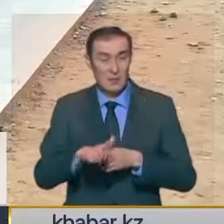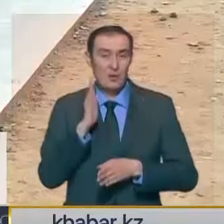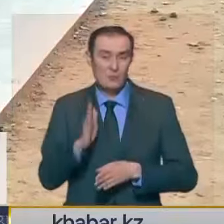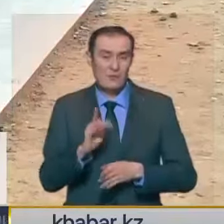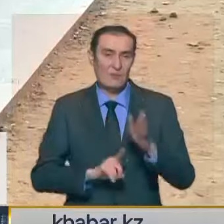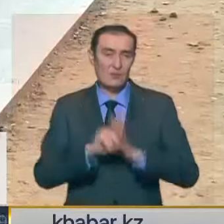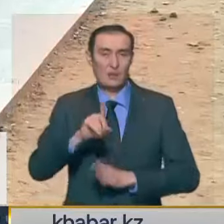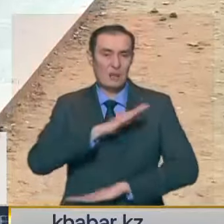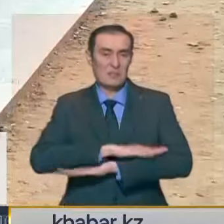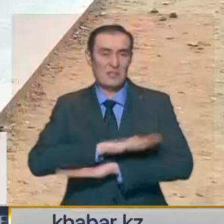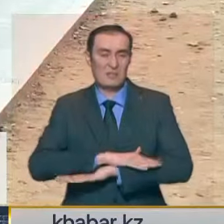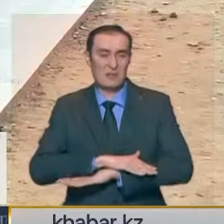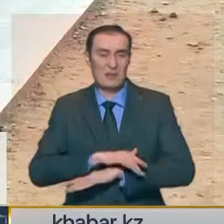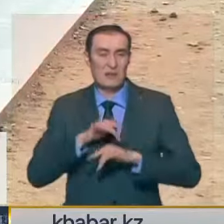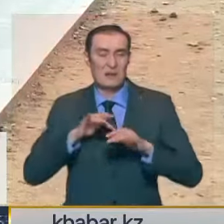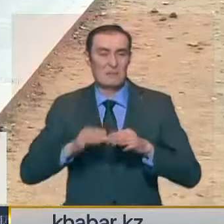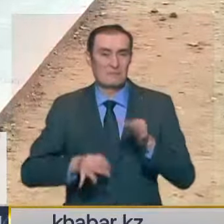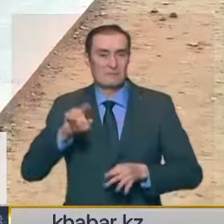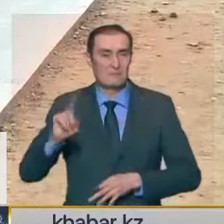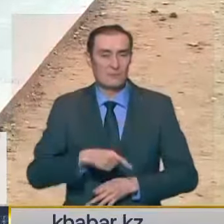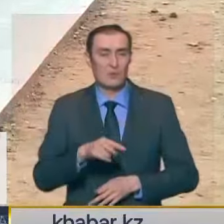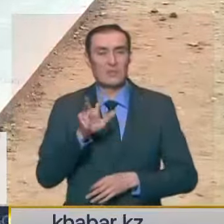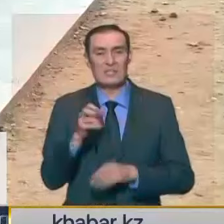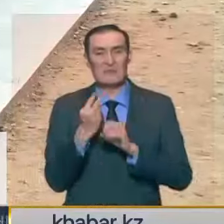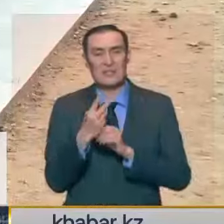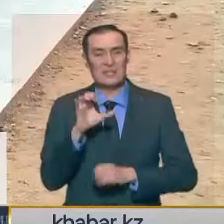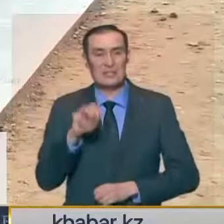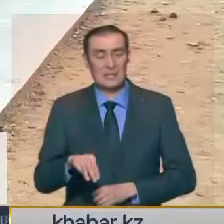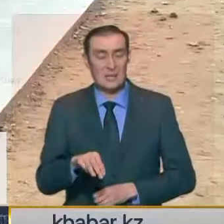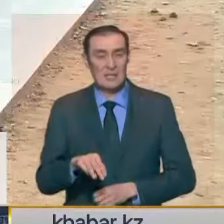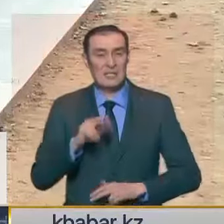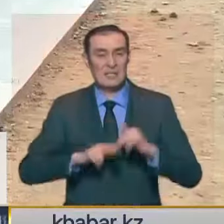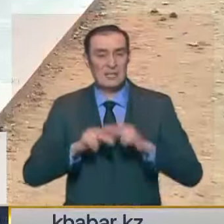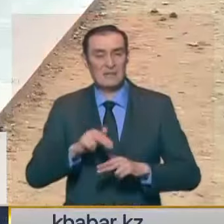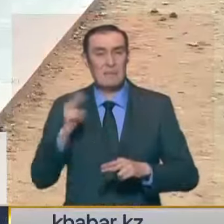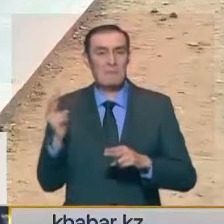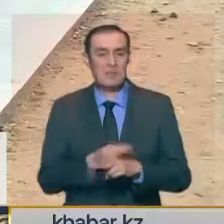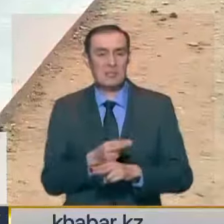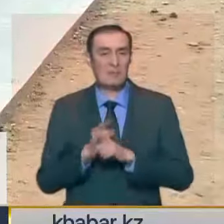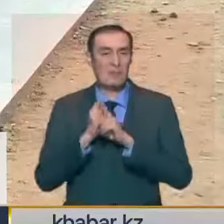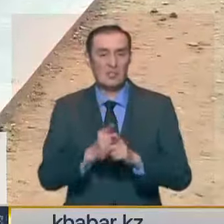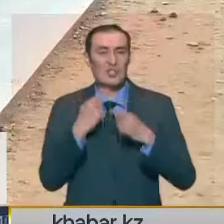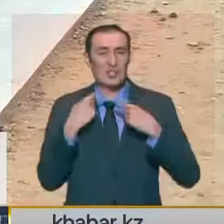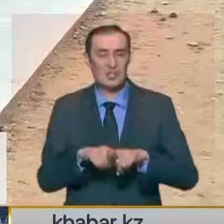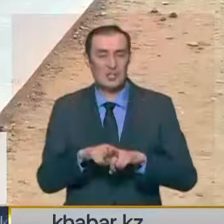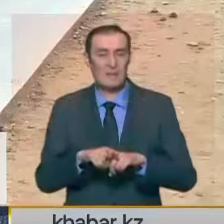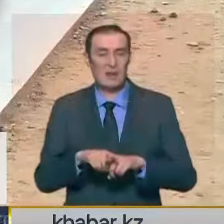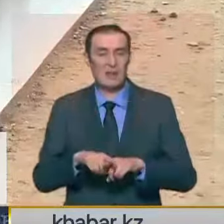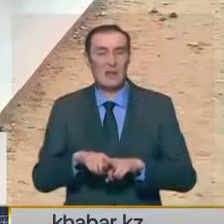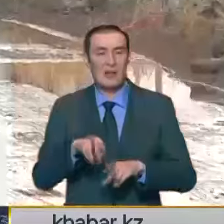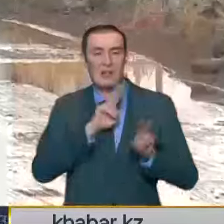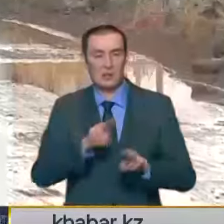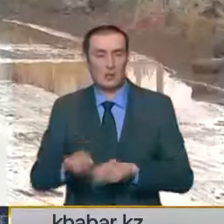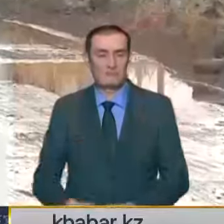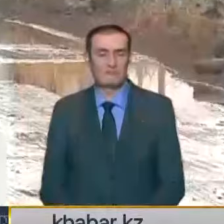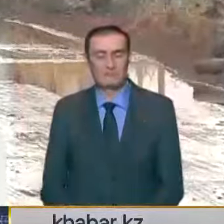возбуждено административное дело производства по 312 статье за строительства без сопровождения технического и авторского